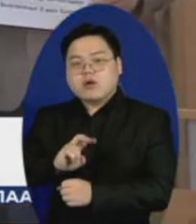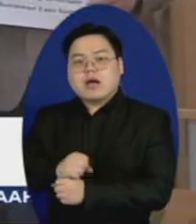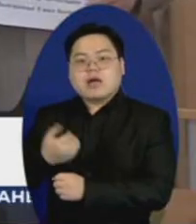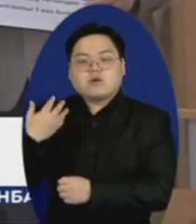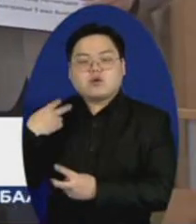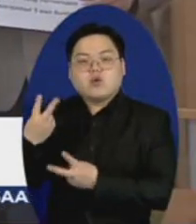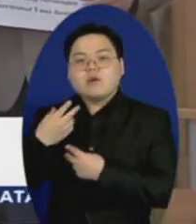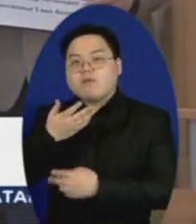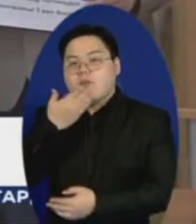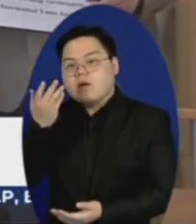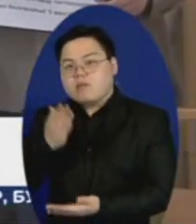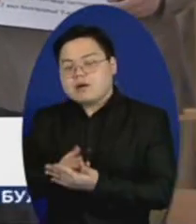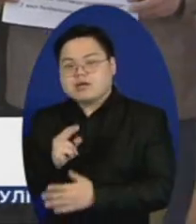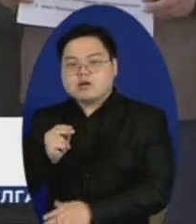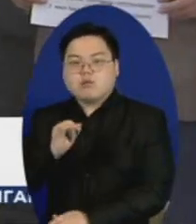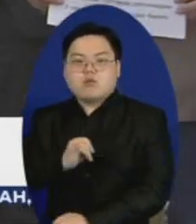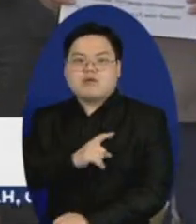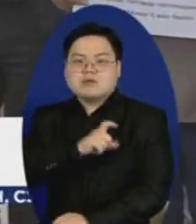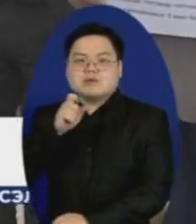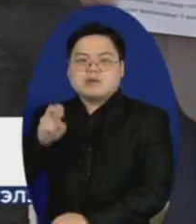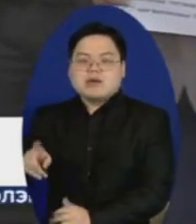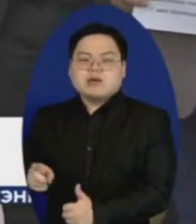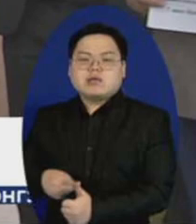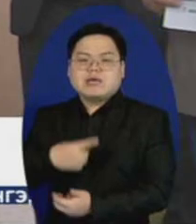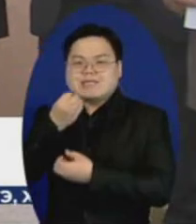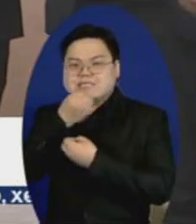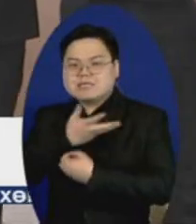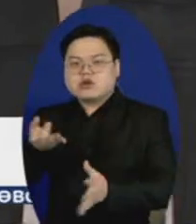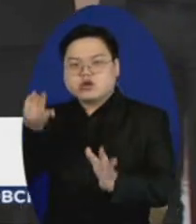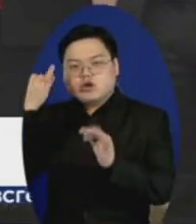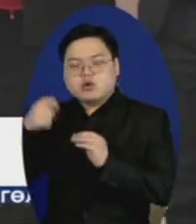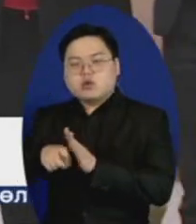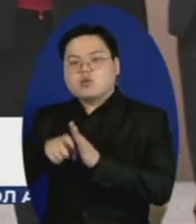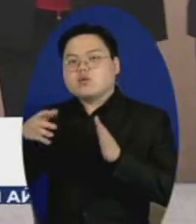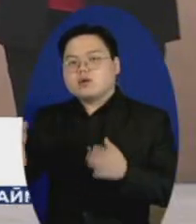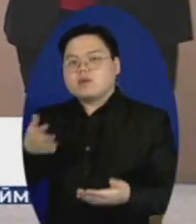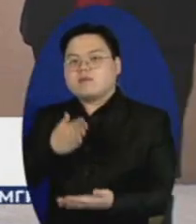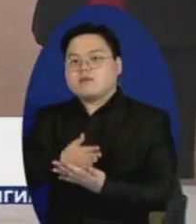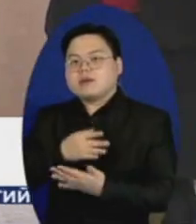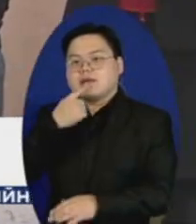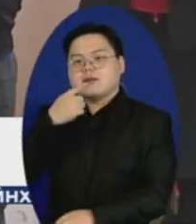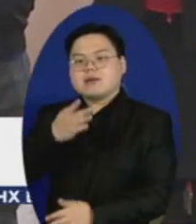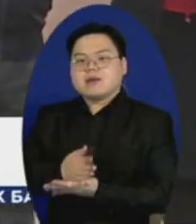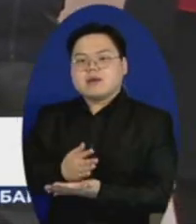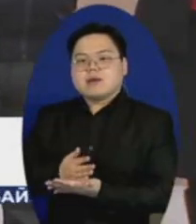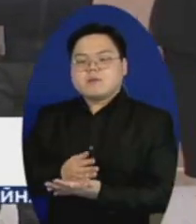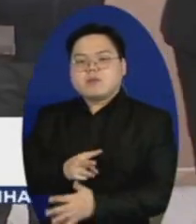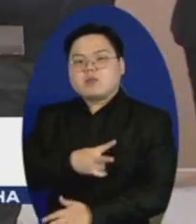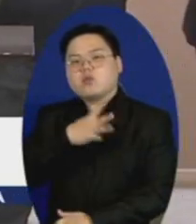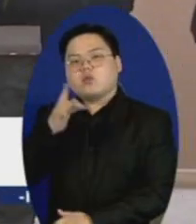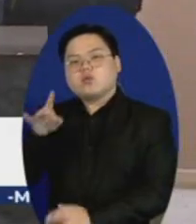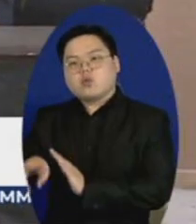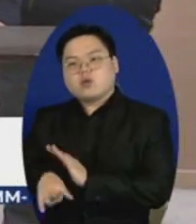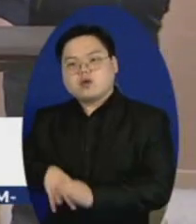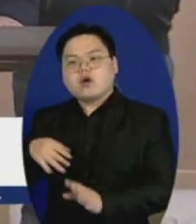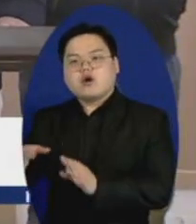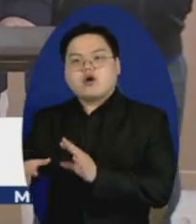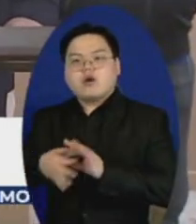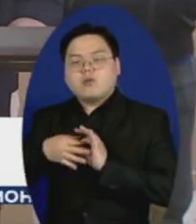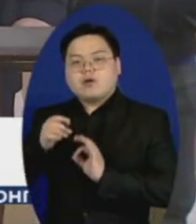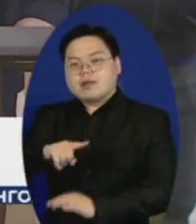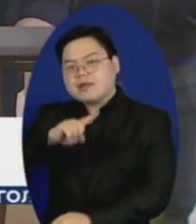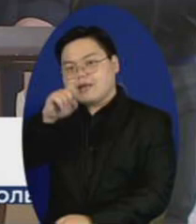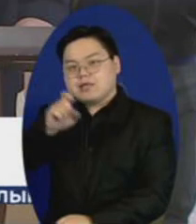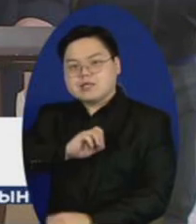байна. За тиймээс чанаргүй зээлдэгчдийг зарлах 7 хоногийн хугацаа өгч байгаагаа мэдгдлээ. За мөн нүүрсний хулгайтай холбоотой асуудлаар